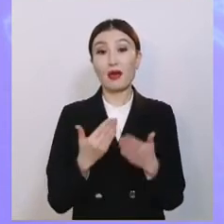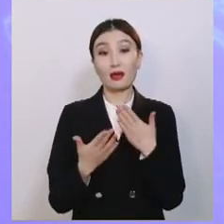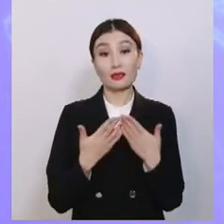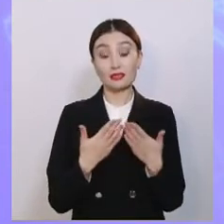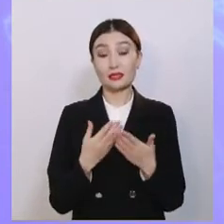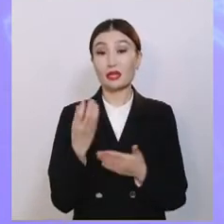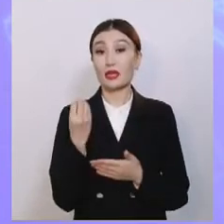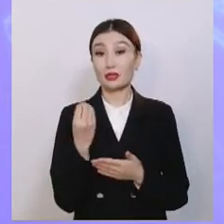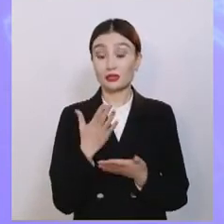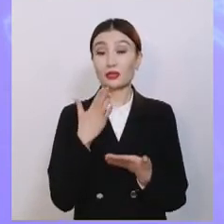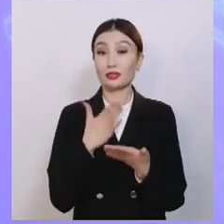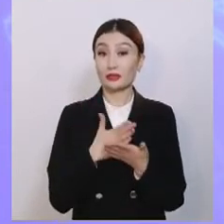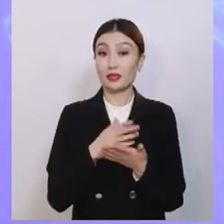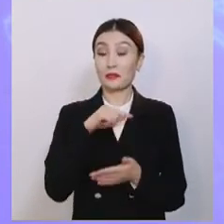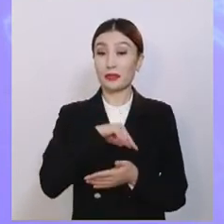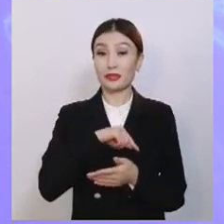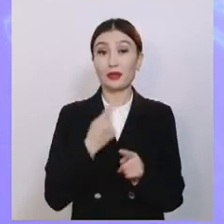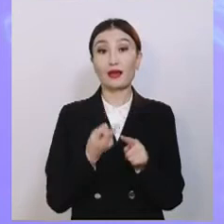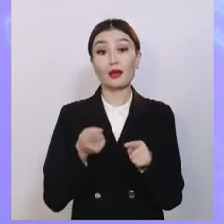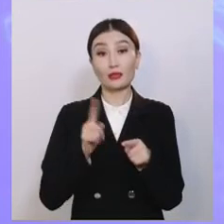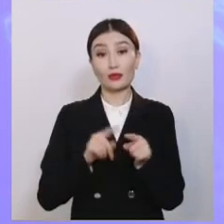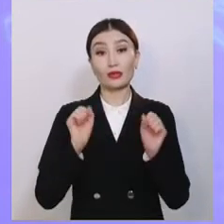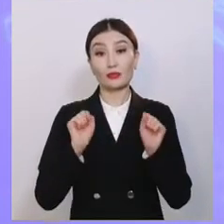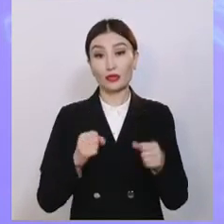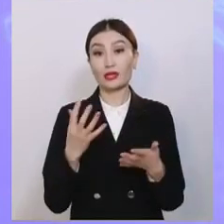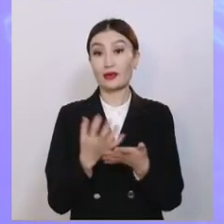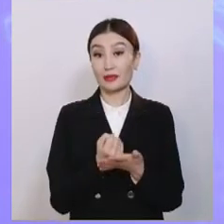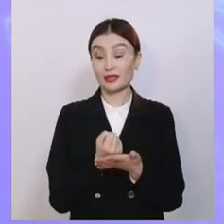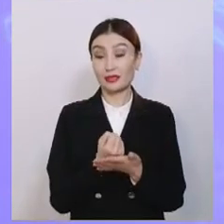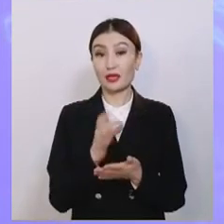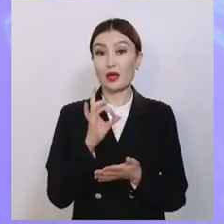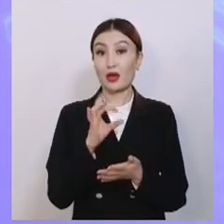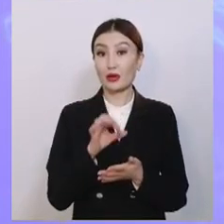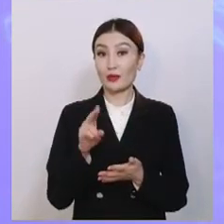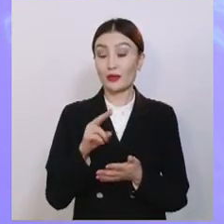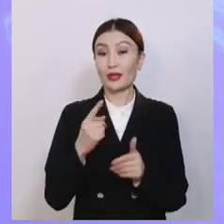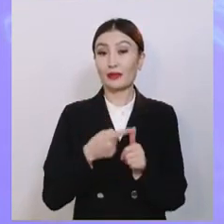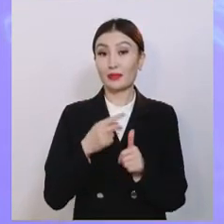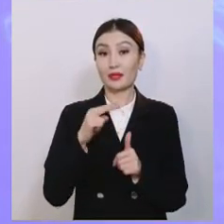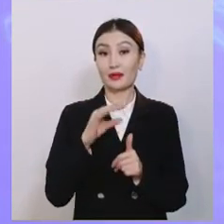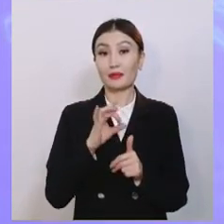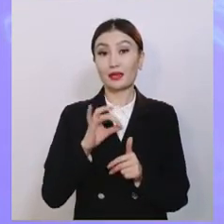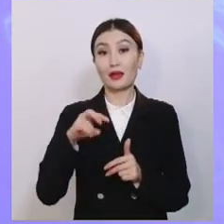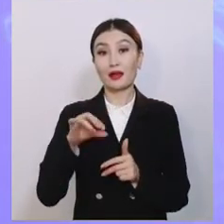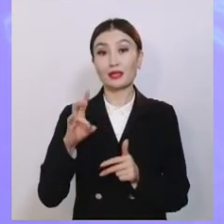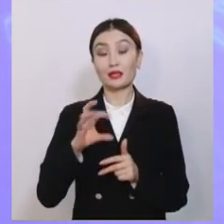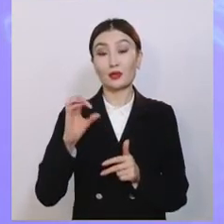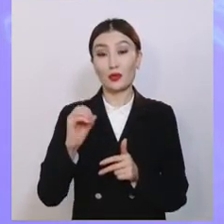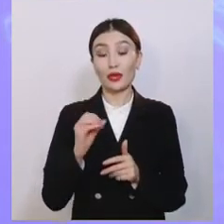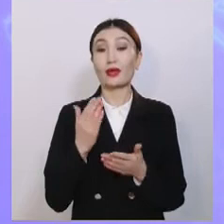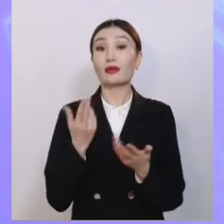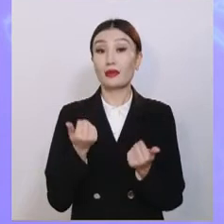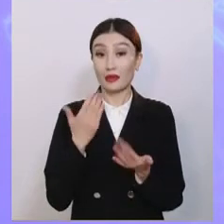есть ли еще признаки, по которым можно определить род имени прилагательного?